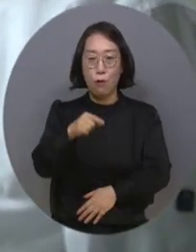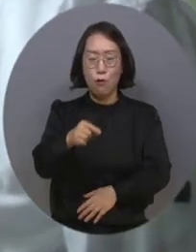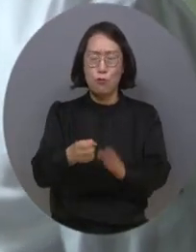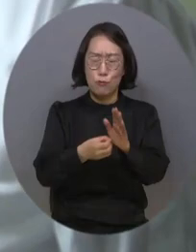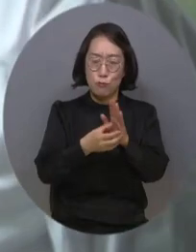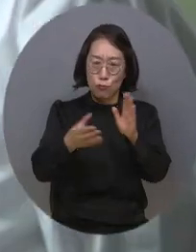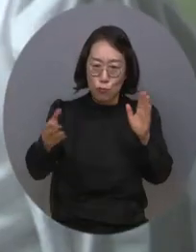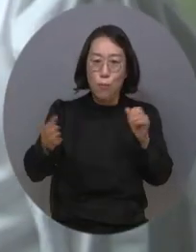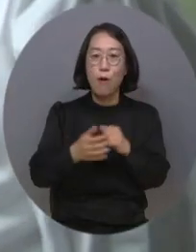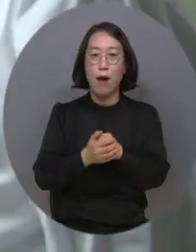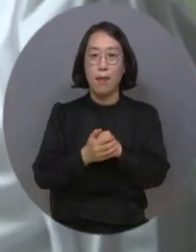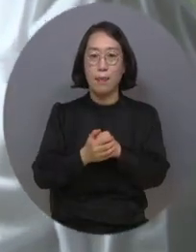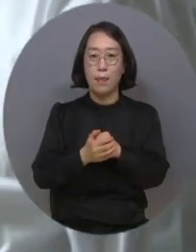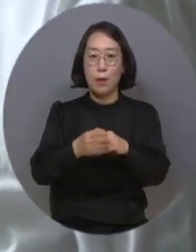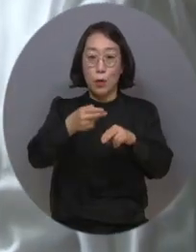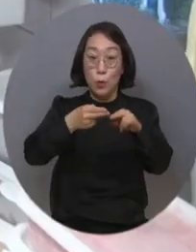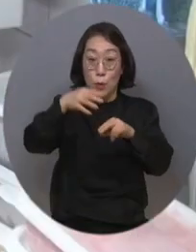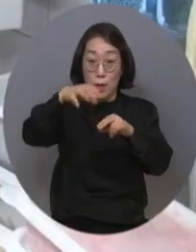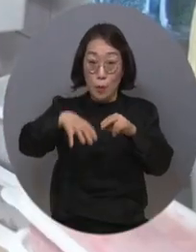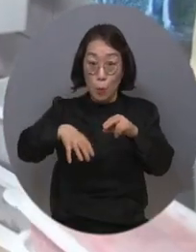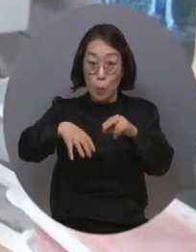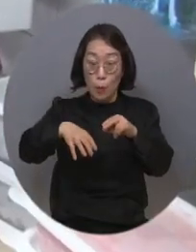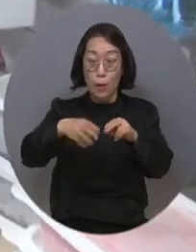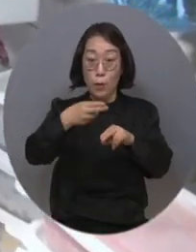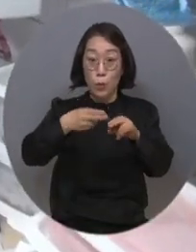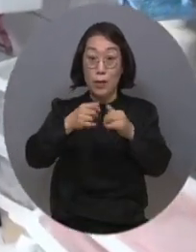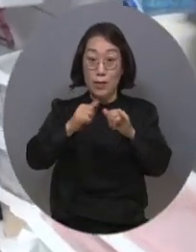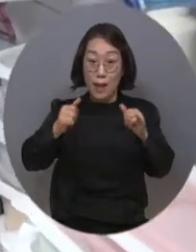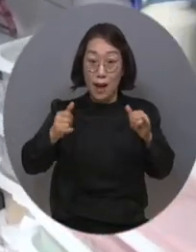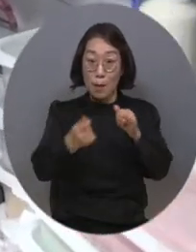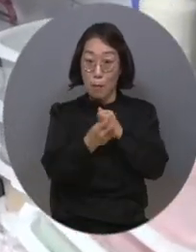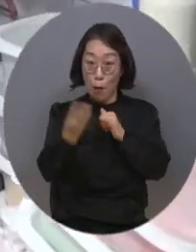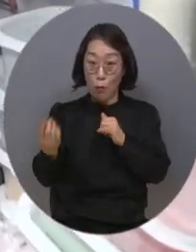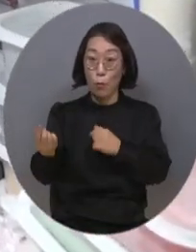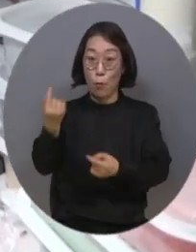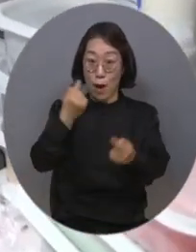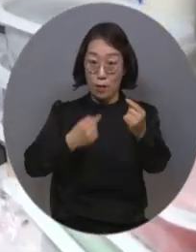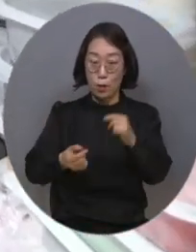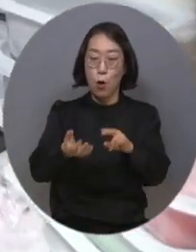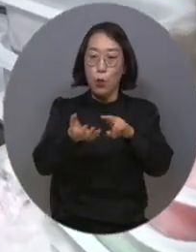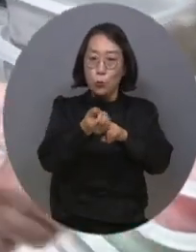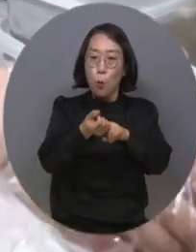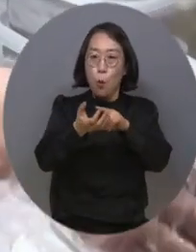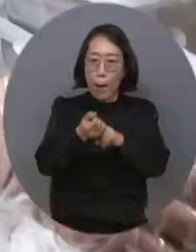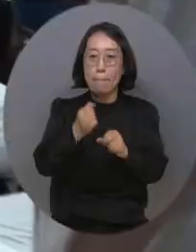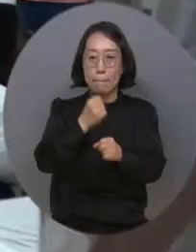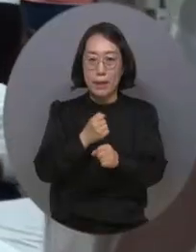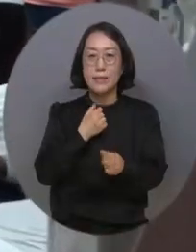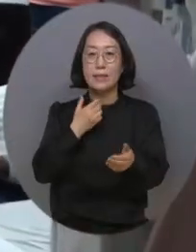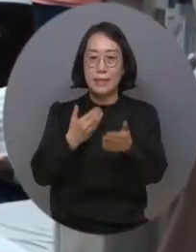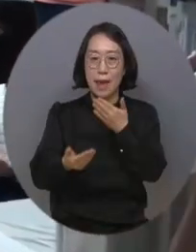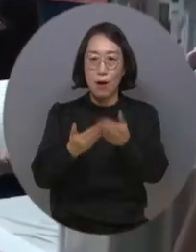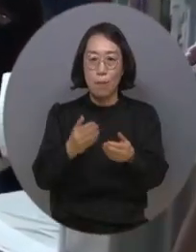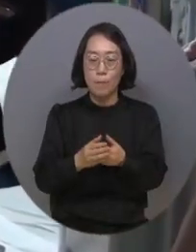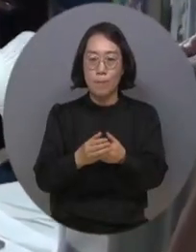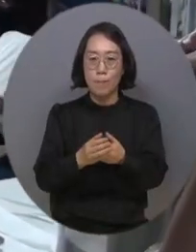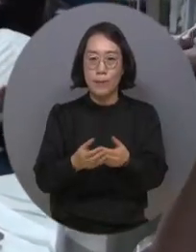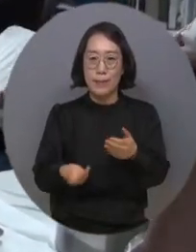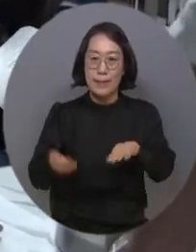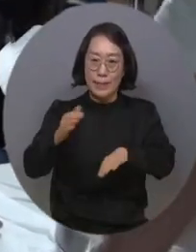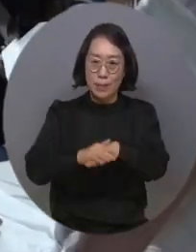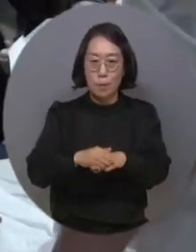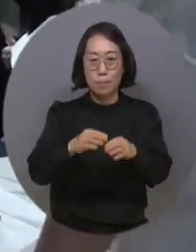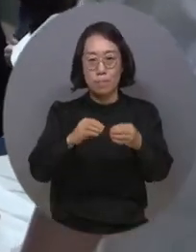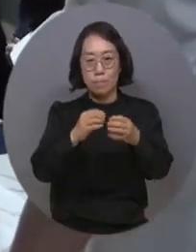유명 회전초밥 전문 스시히로미 셰프들이 진행하는 초밥 체험으로 아이들은 요리사가